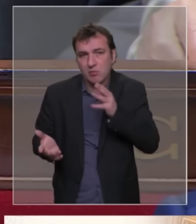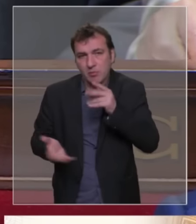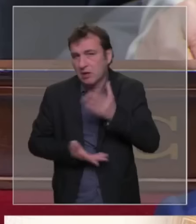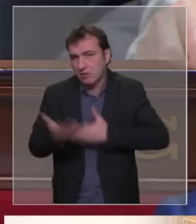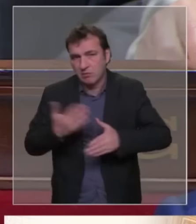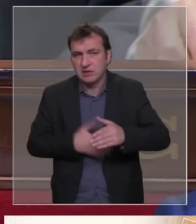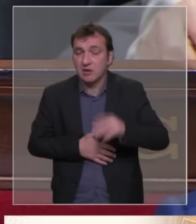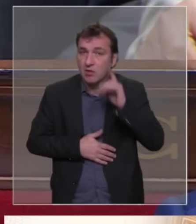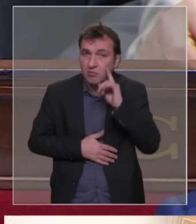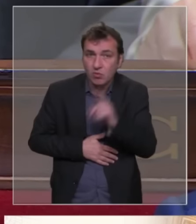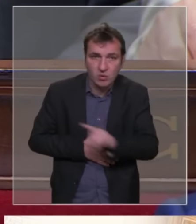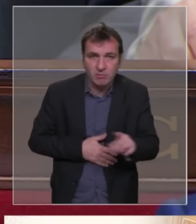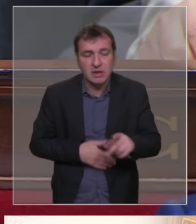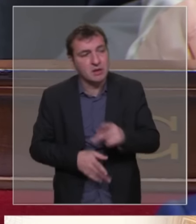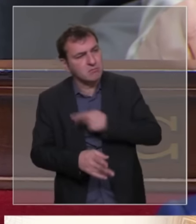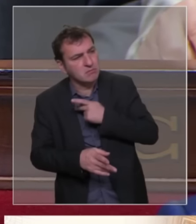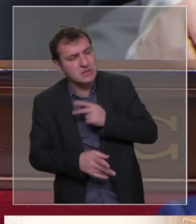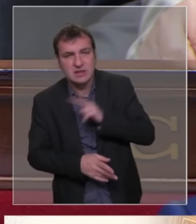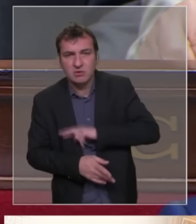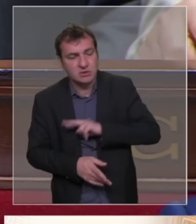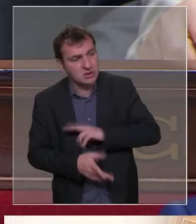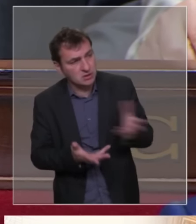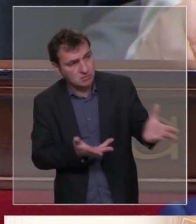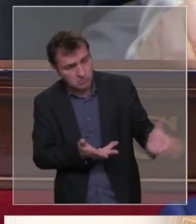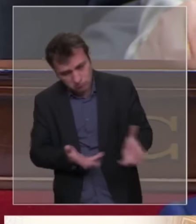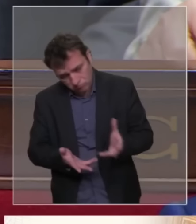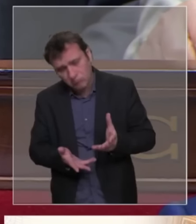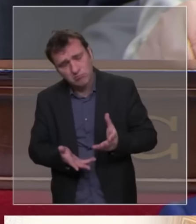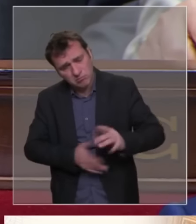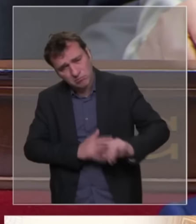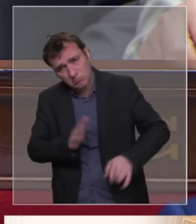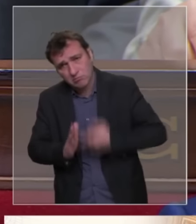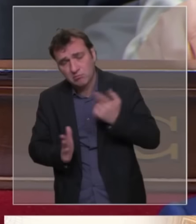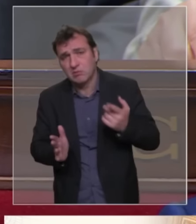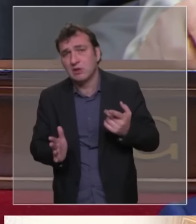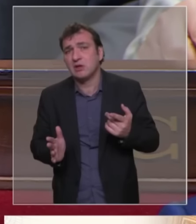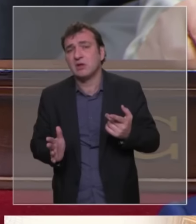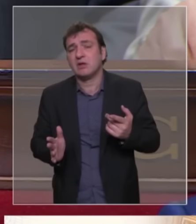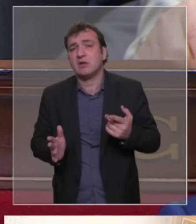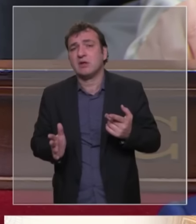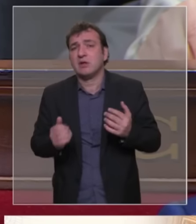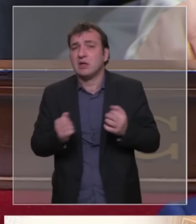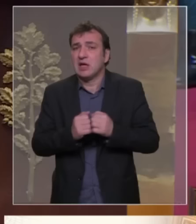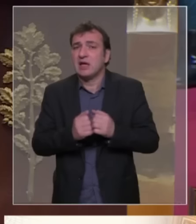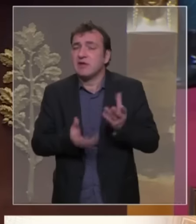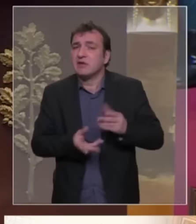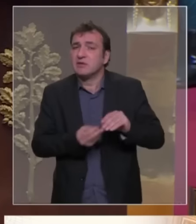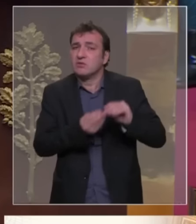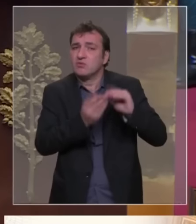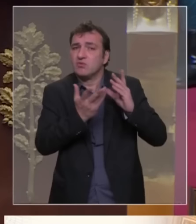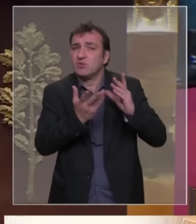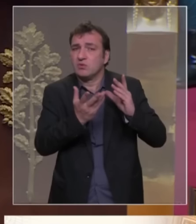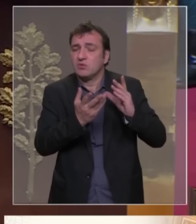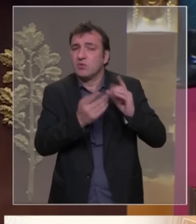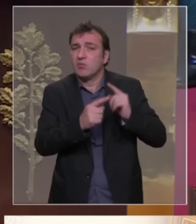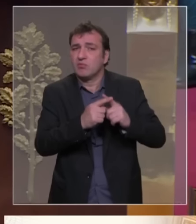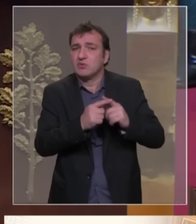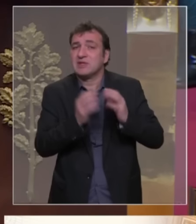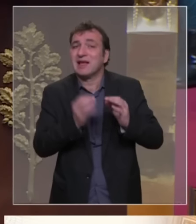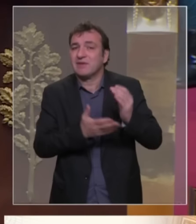davantage sur des médecins retraités en leur permettant de reprendre du service avec un cumul favorable entre